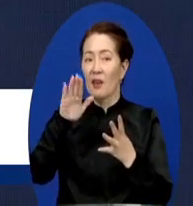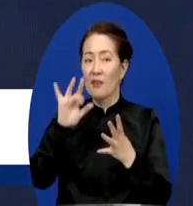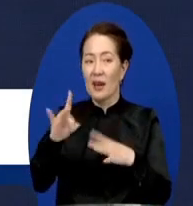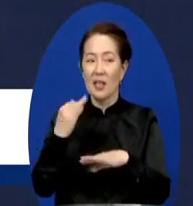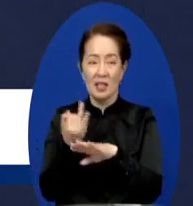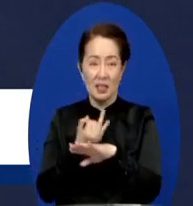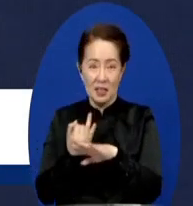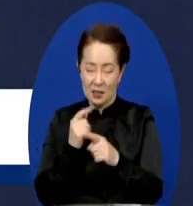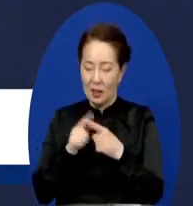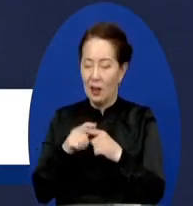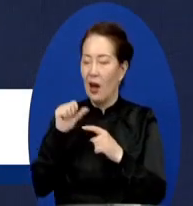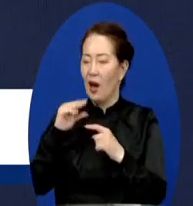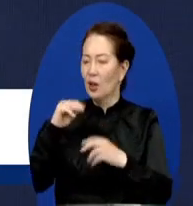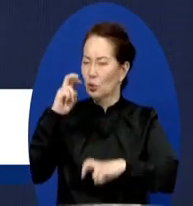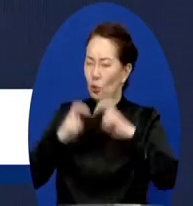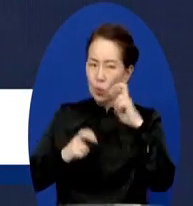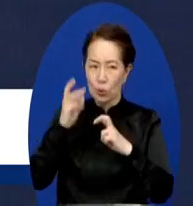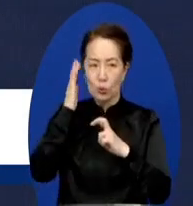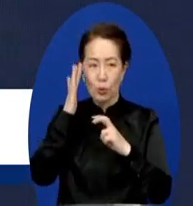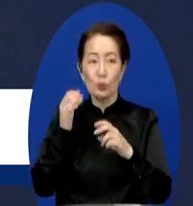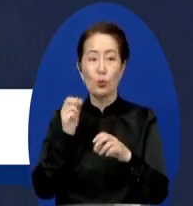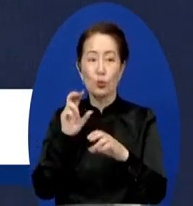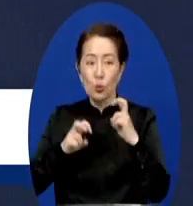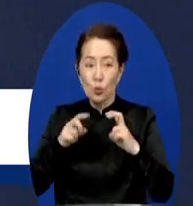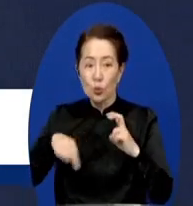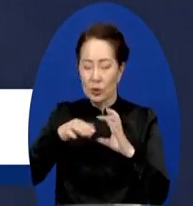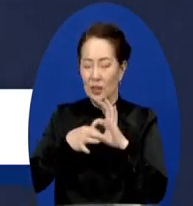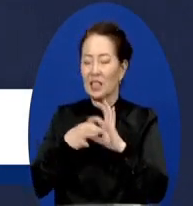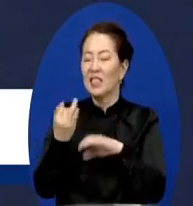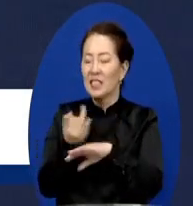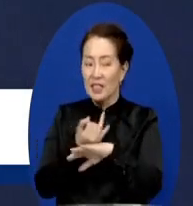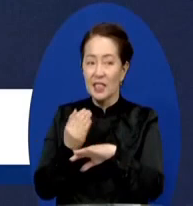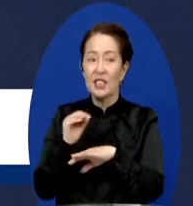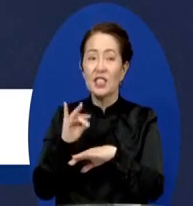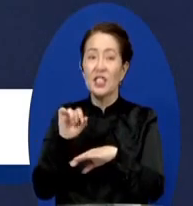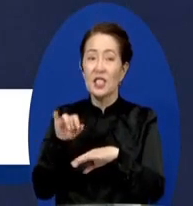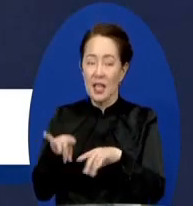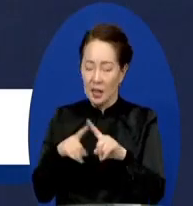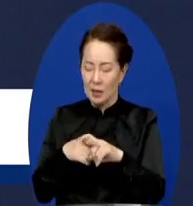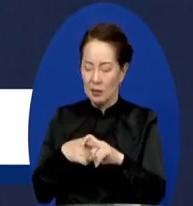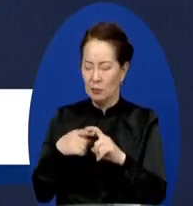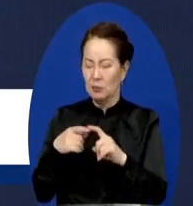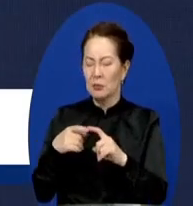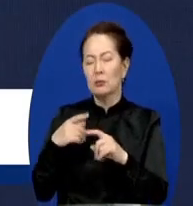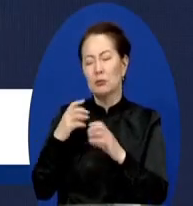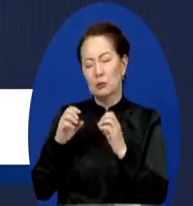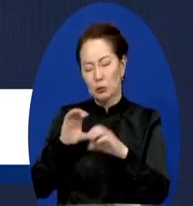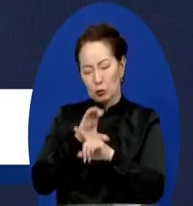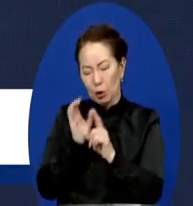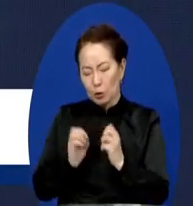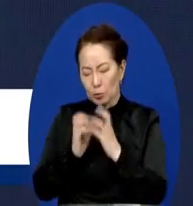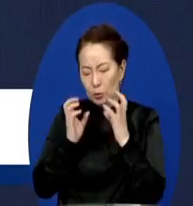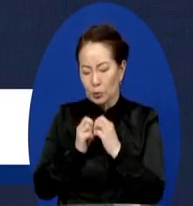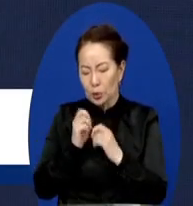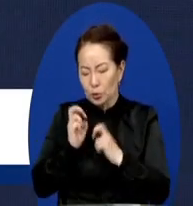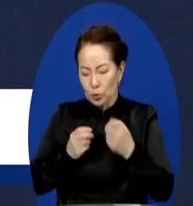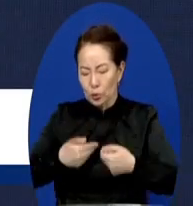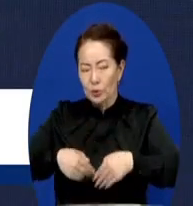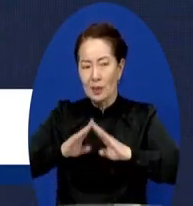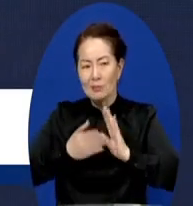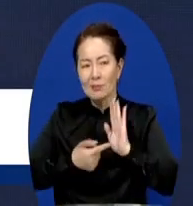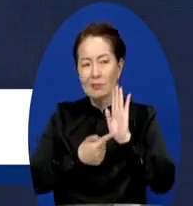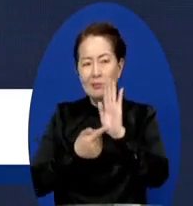инженерүүд, ажилтур боловсруулах салбар, боловсруулах үйлдвэрийн инженерүүд, мөн соёлын бүтээч үйлдвэрлэлийг гаргаж ирэх инженерүүд